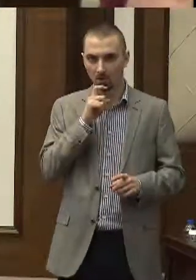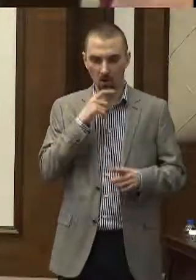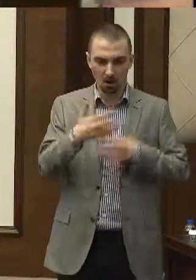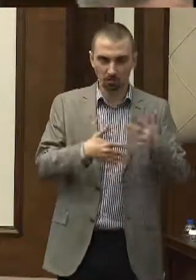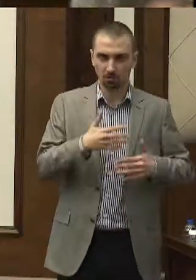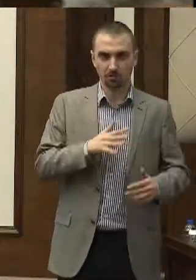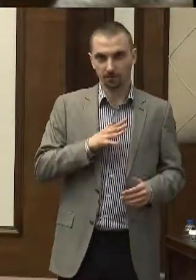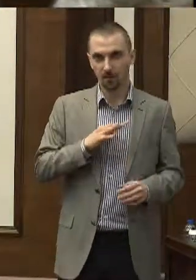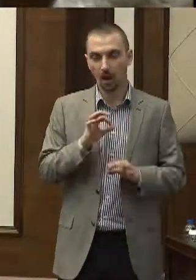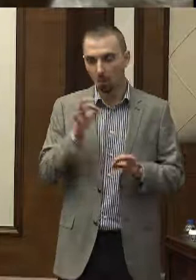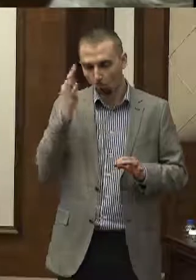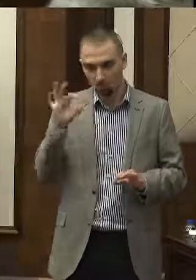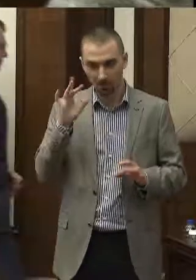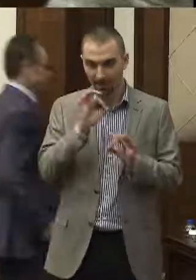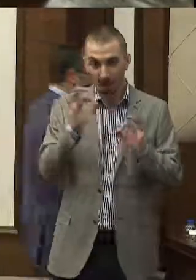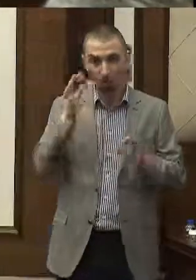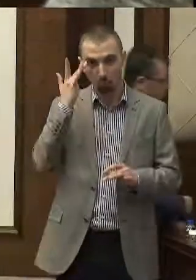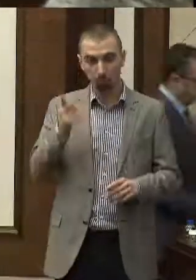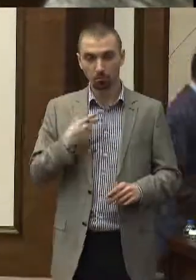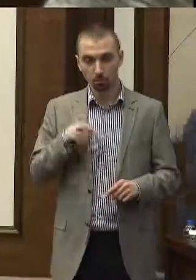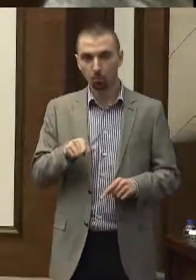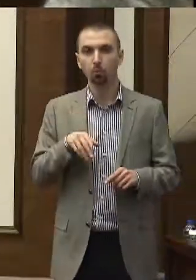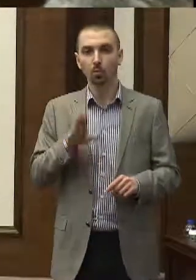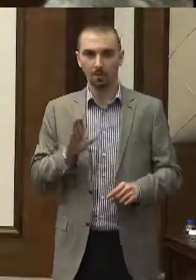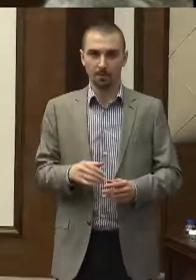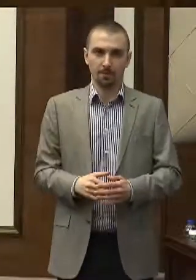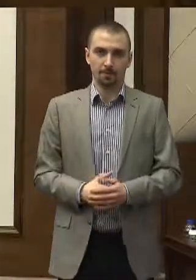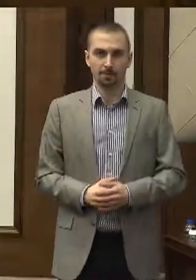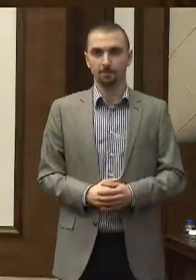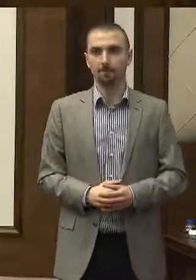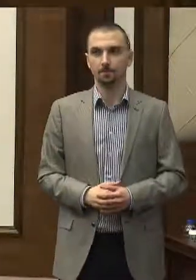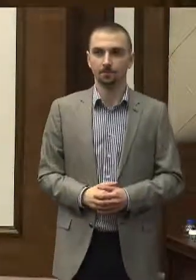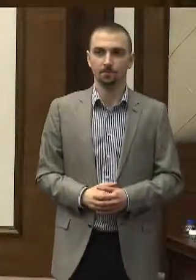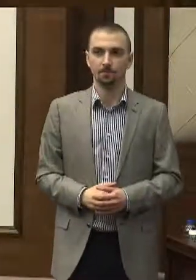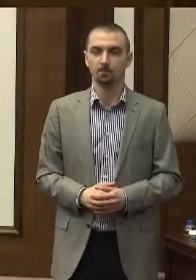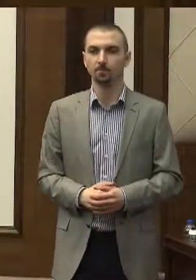da bir hatırlatayım istedim. Saygılar sunuyorum. Çok teşekkür ediyorum.